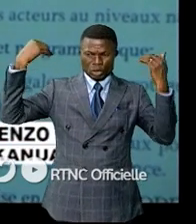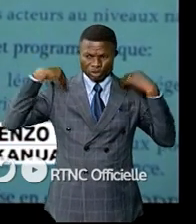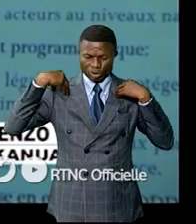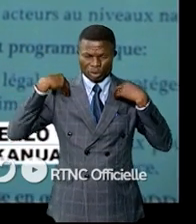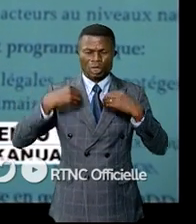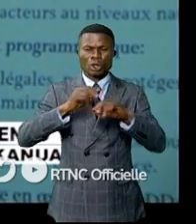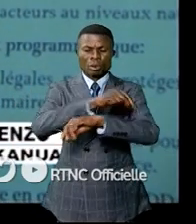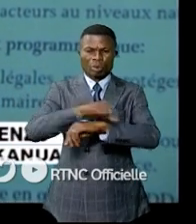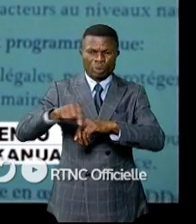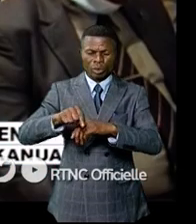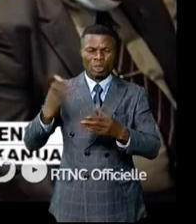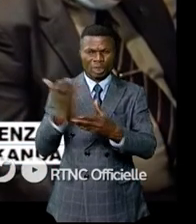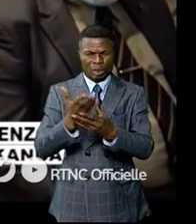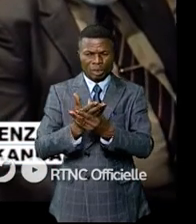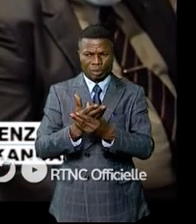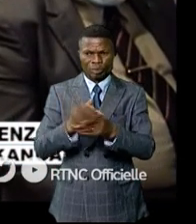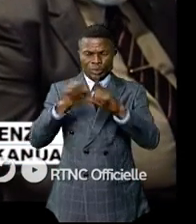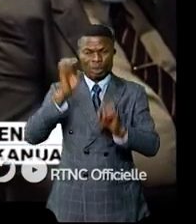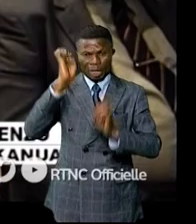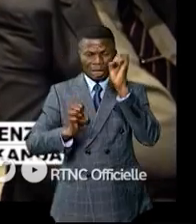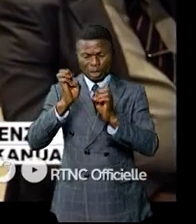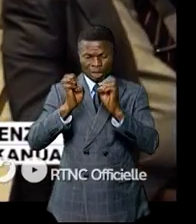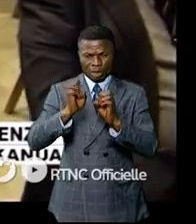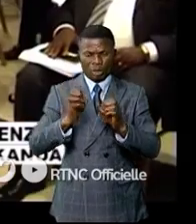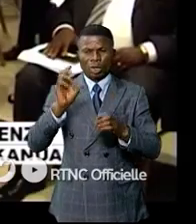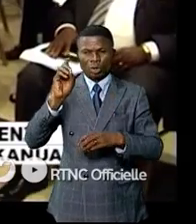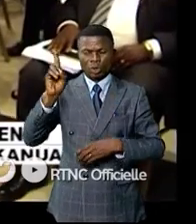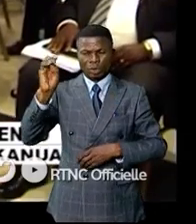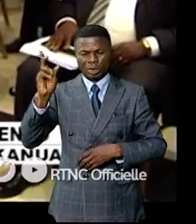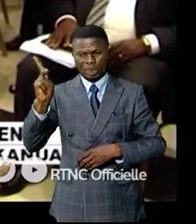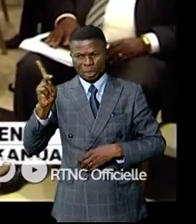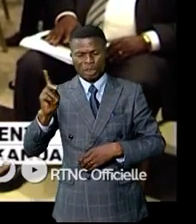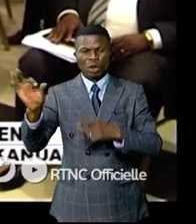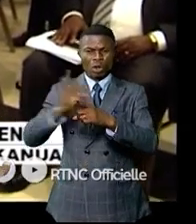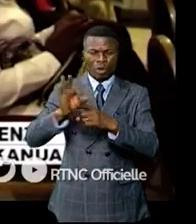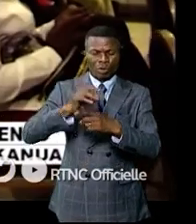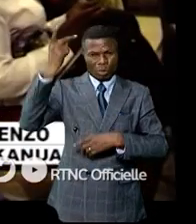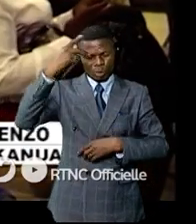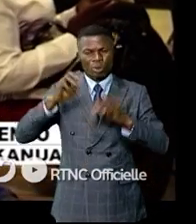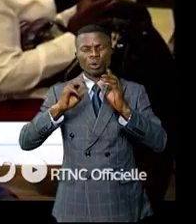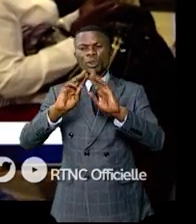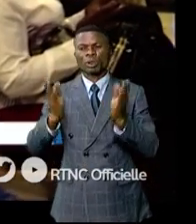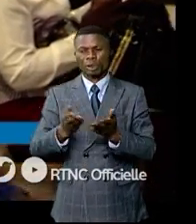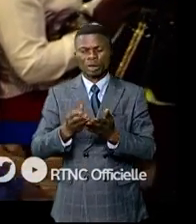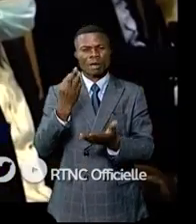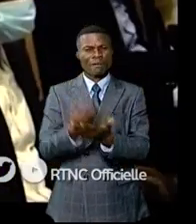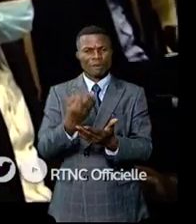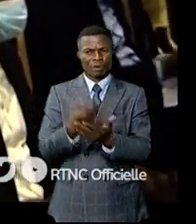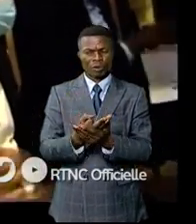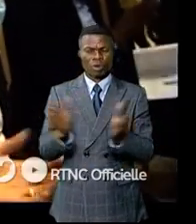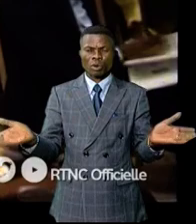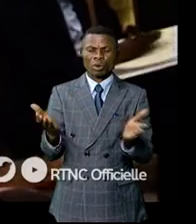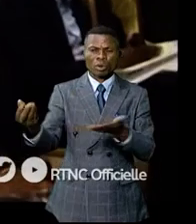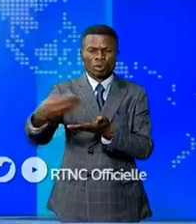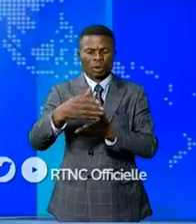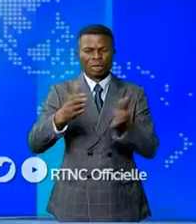cadre juridique et pragmatique, suivi et évaluation de l'ODD-4 CSA, réforme et politique public, aussi le financement et mobilisation